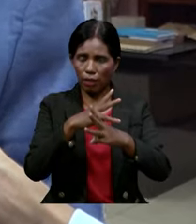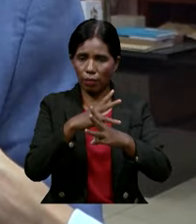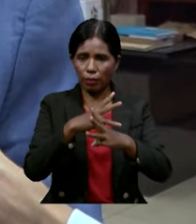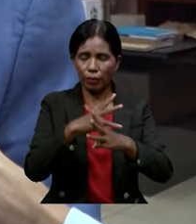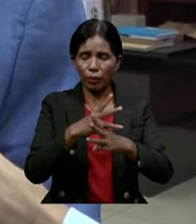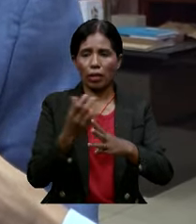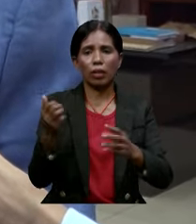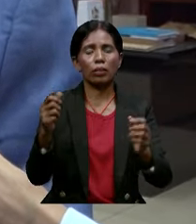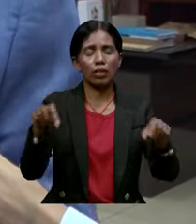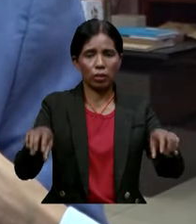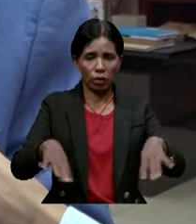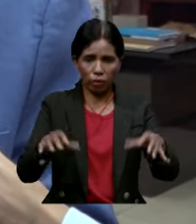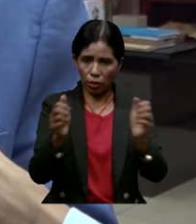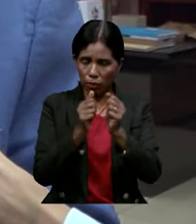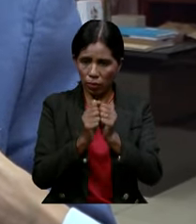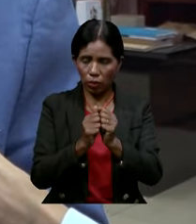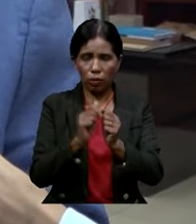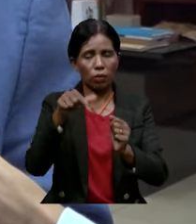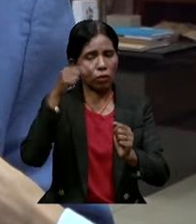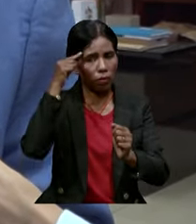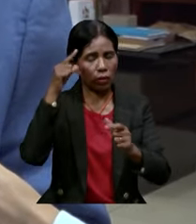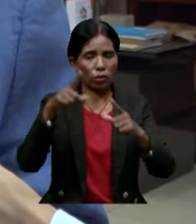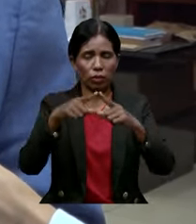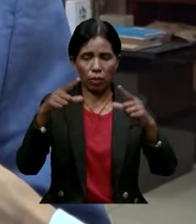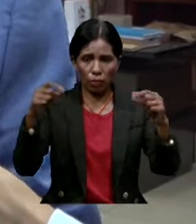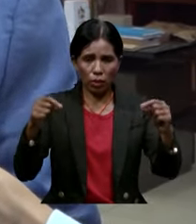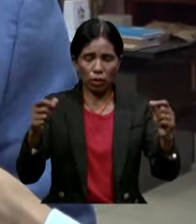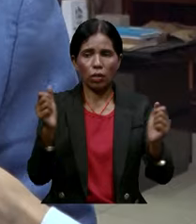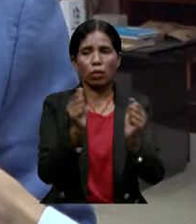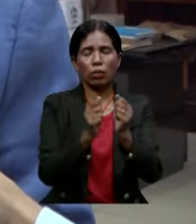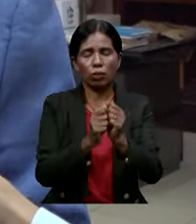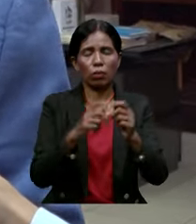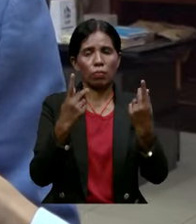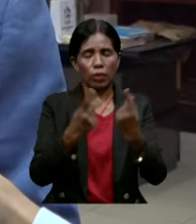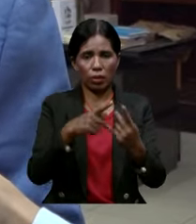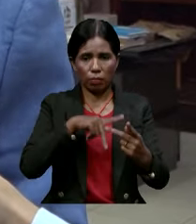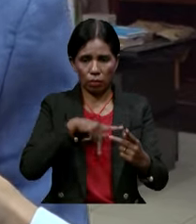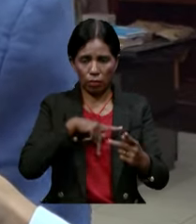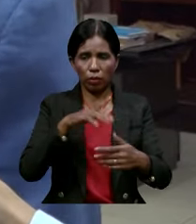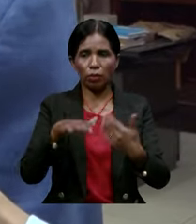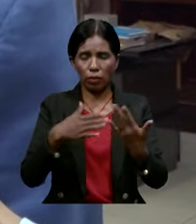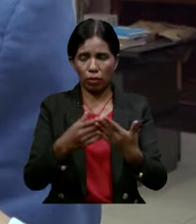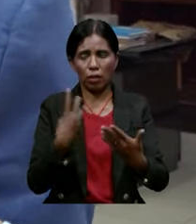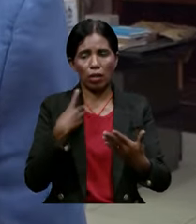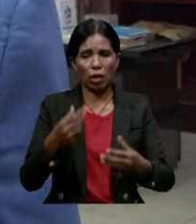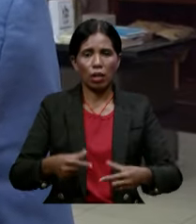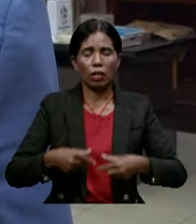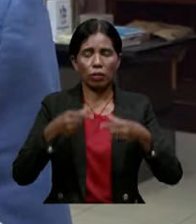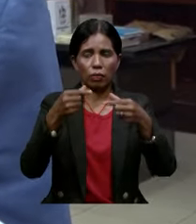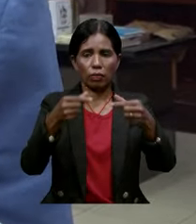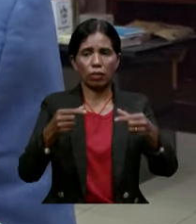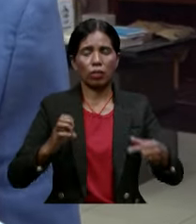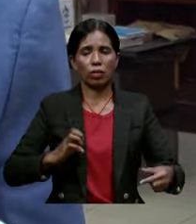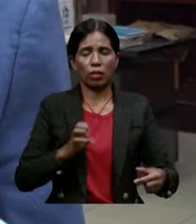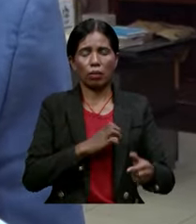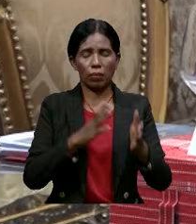matu serviço a moto entre o governo, Japão, homos, sector privado sira nebe o inha entrega ba senhor